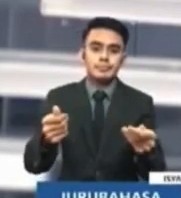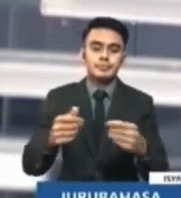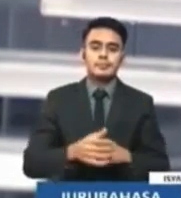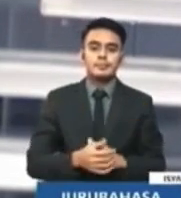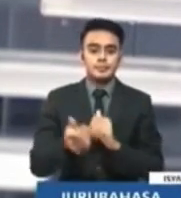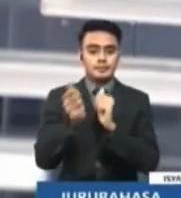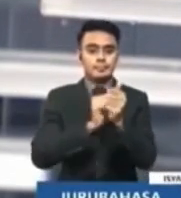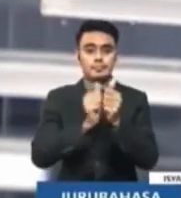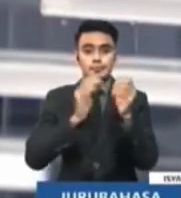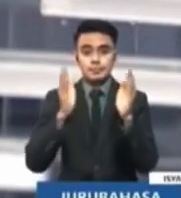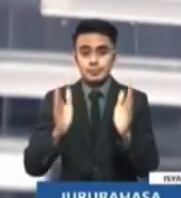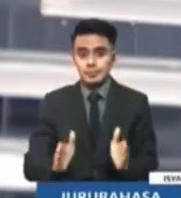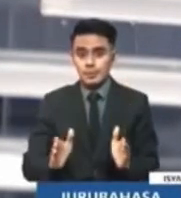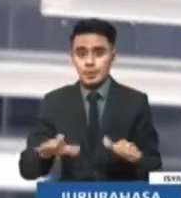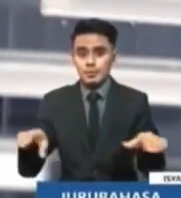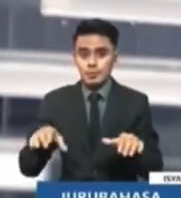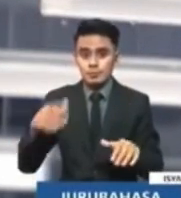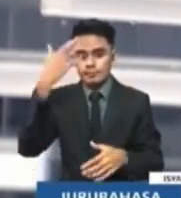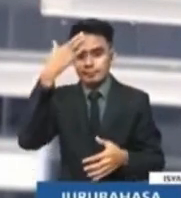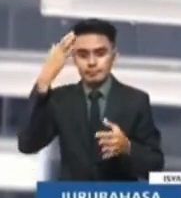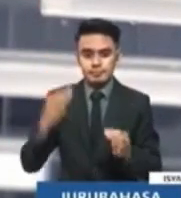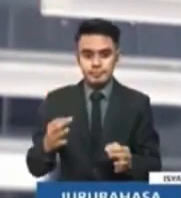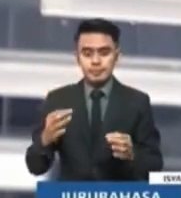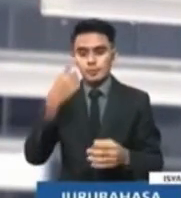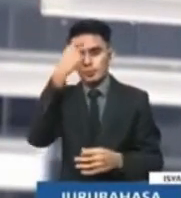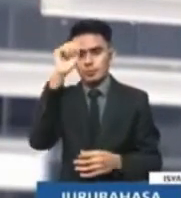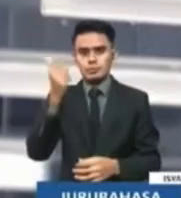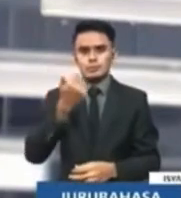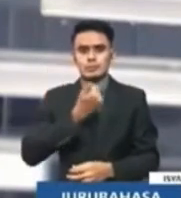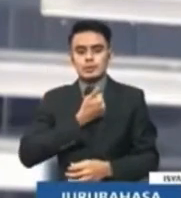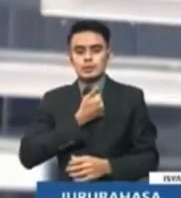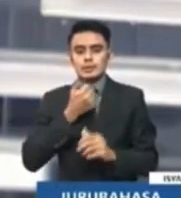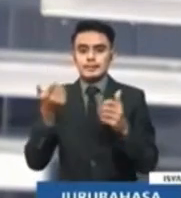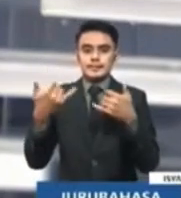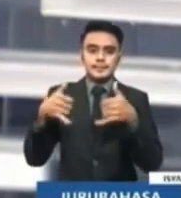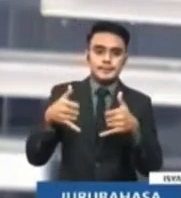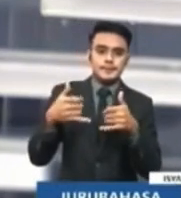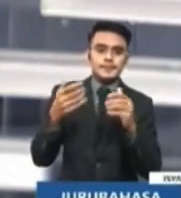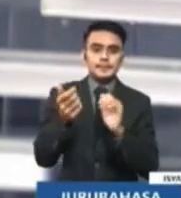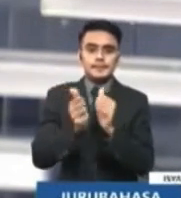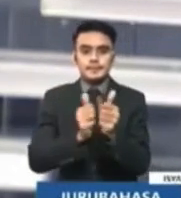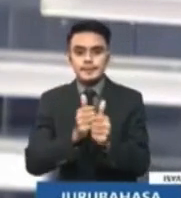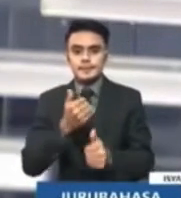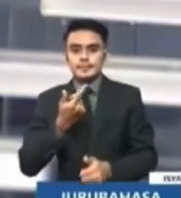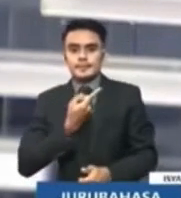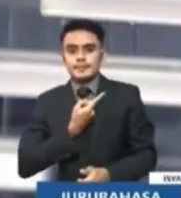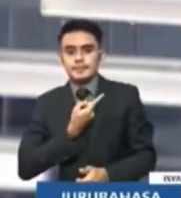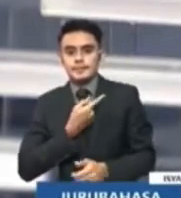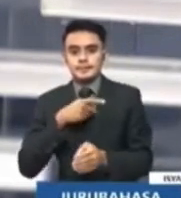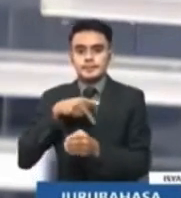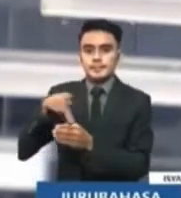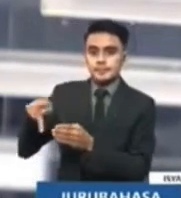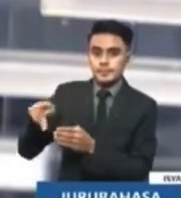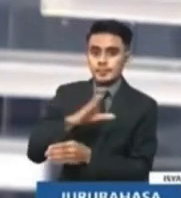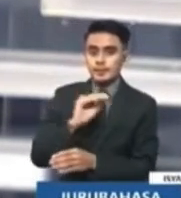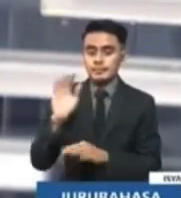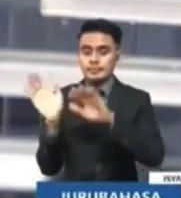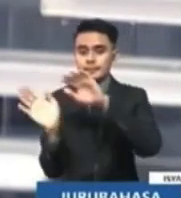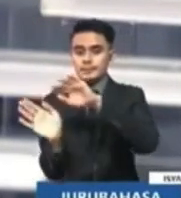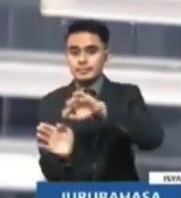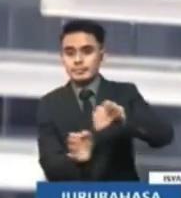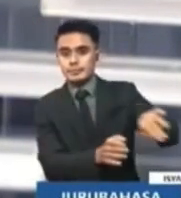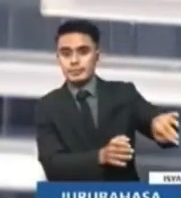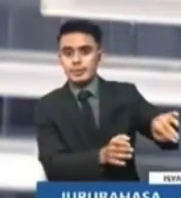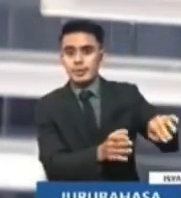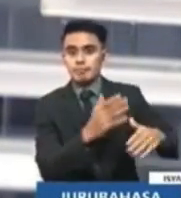Atlet yang membuat keputusan untuk bergerak secara bersendirian ataupun secara profesional dan mengenepikan